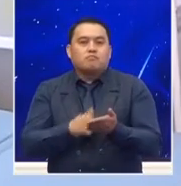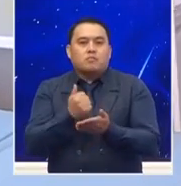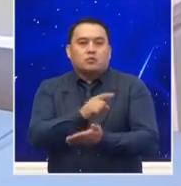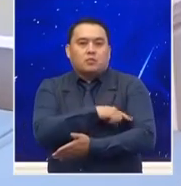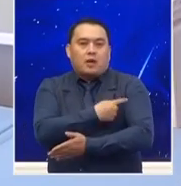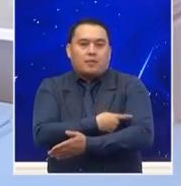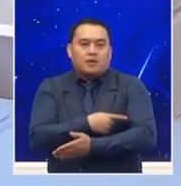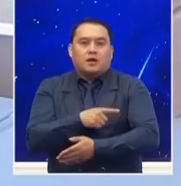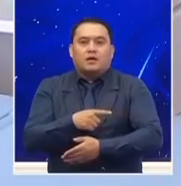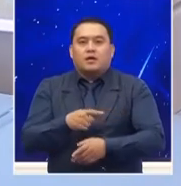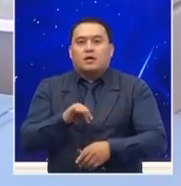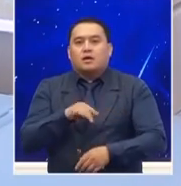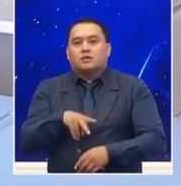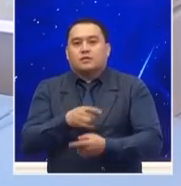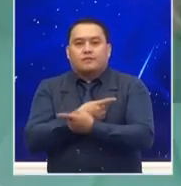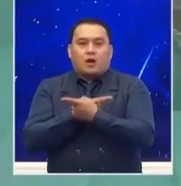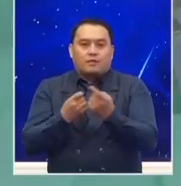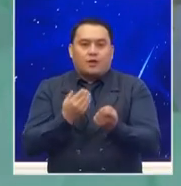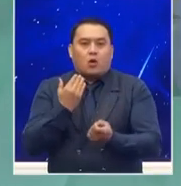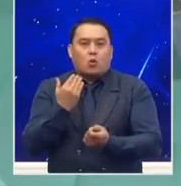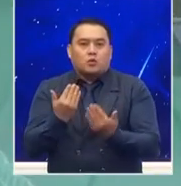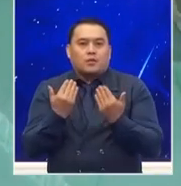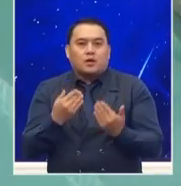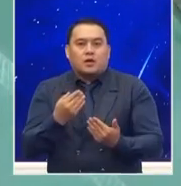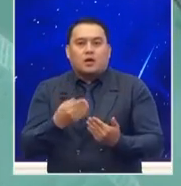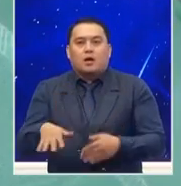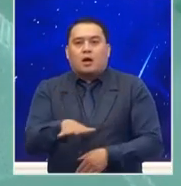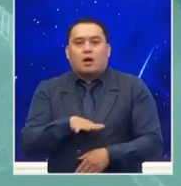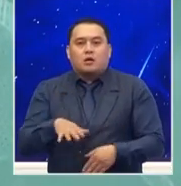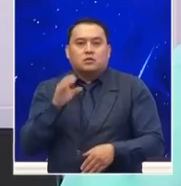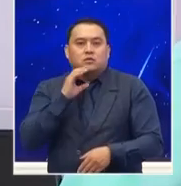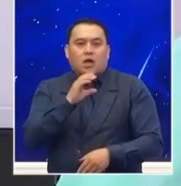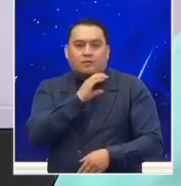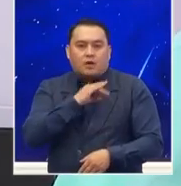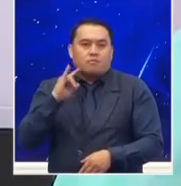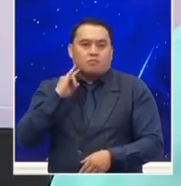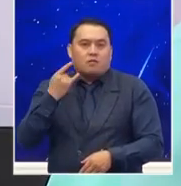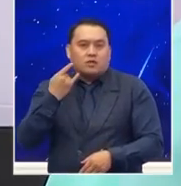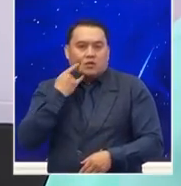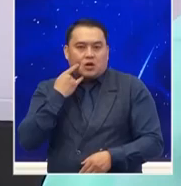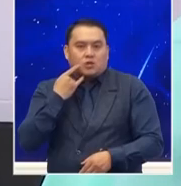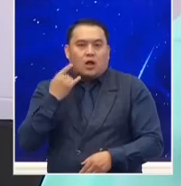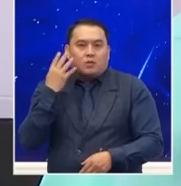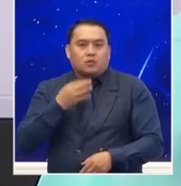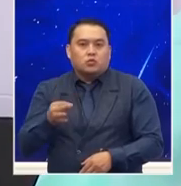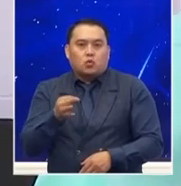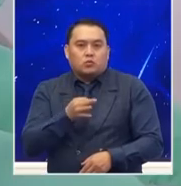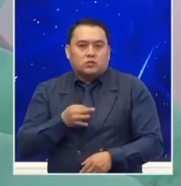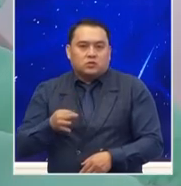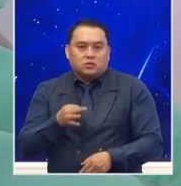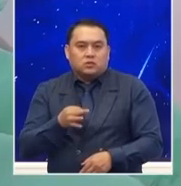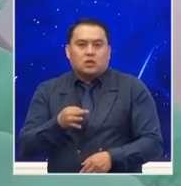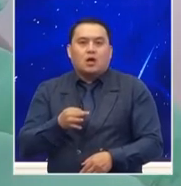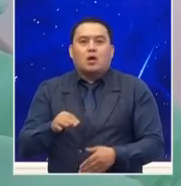мемлекеттік санитарлық дәрігер Ерлан Қиясов айтты. Қазір күні Қызыл аймақта солтүстік Қазақстан және Павлодар облысы тұр. Ал